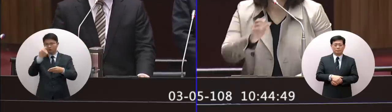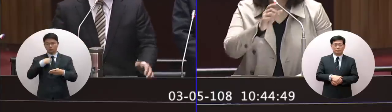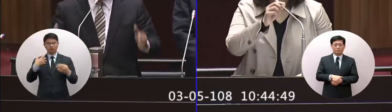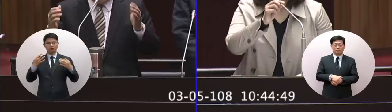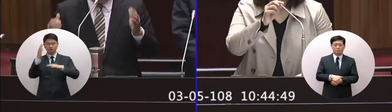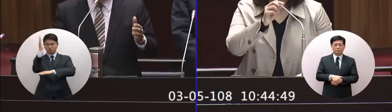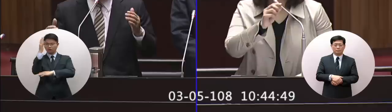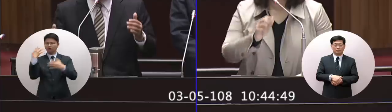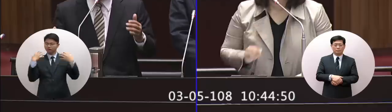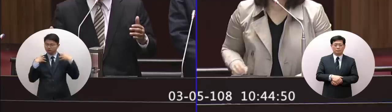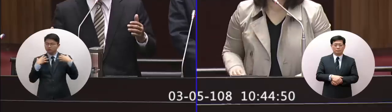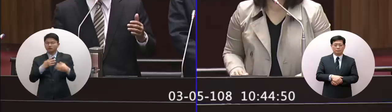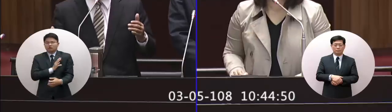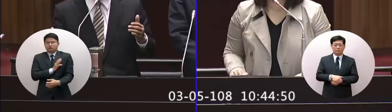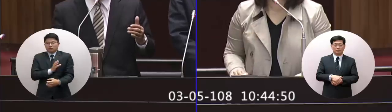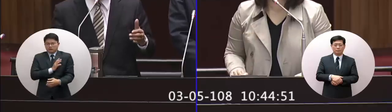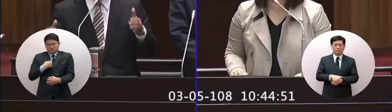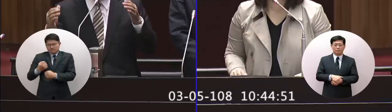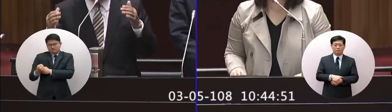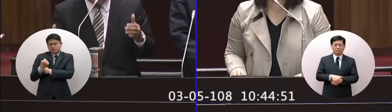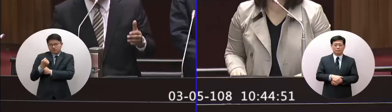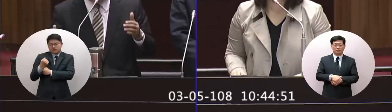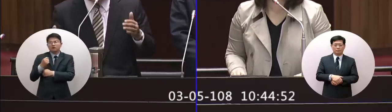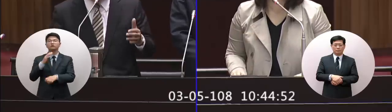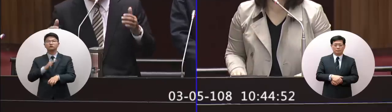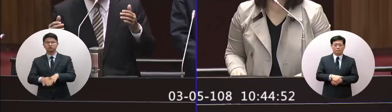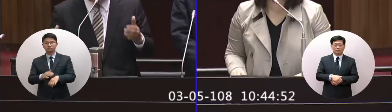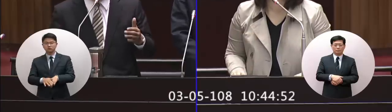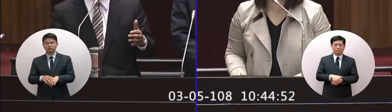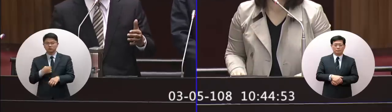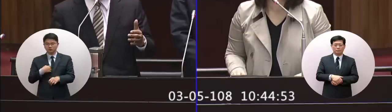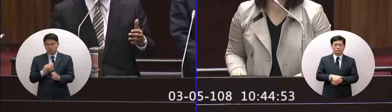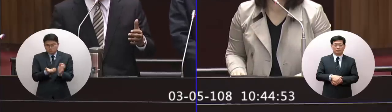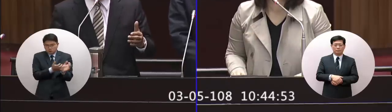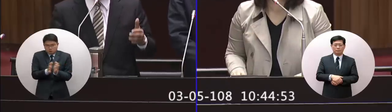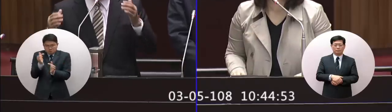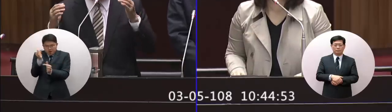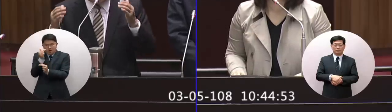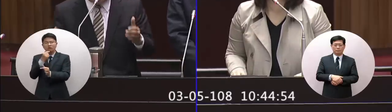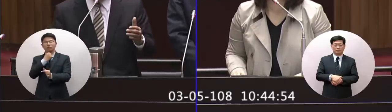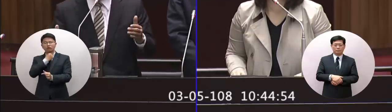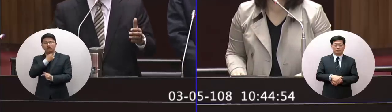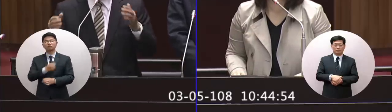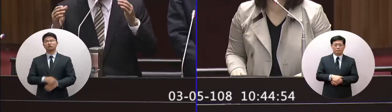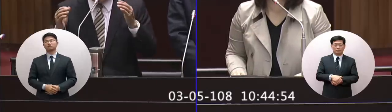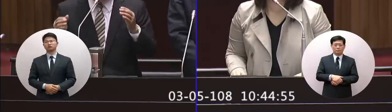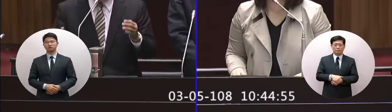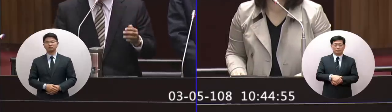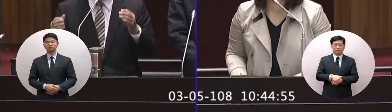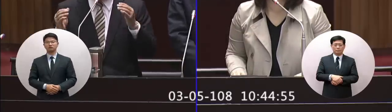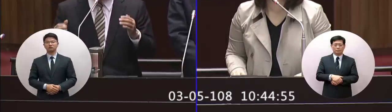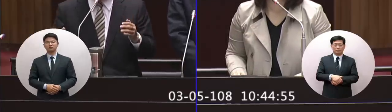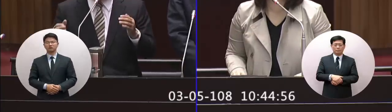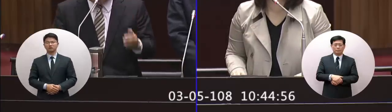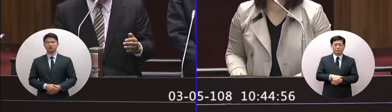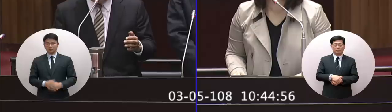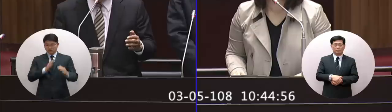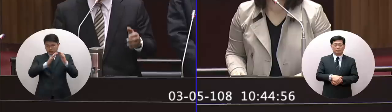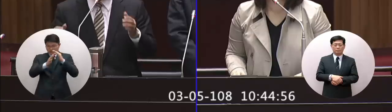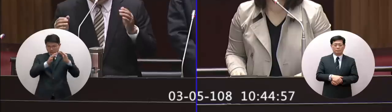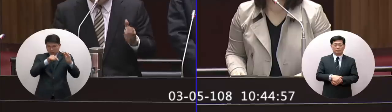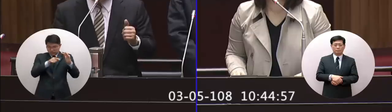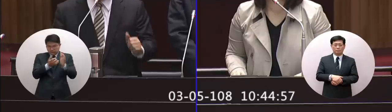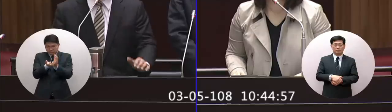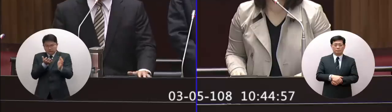责任要尽最大的努力，随时做最好的准备。只有做战争的准